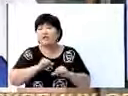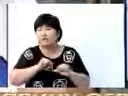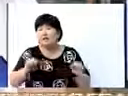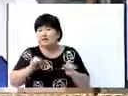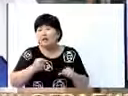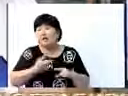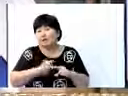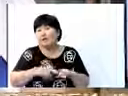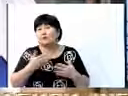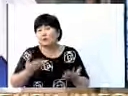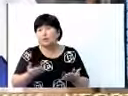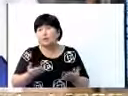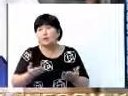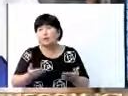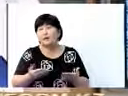уже